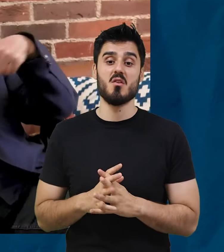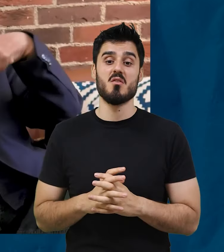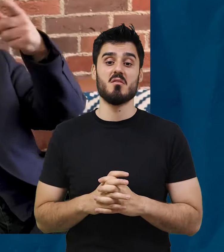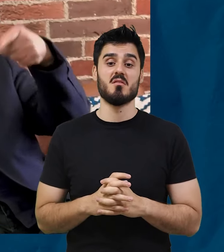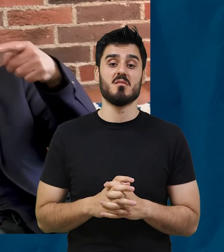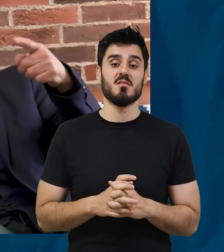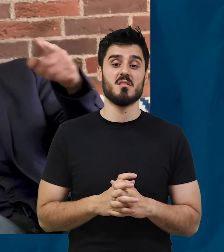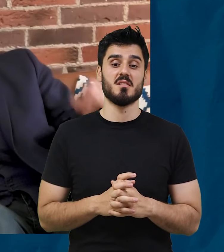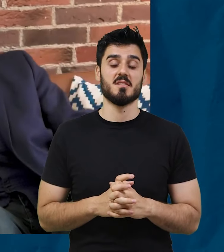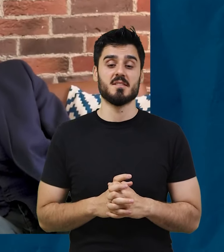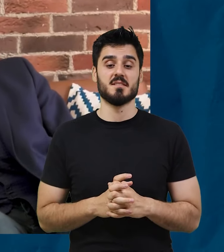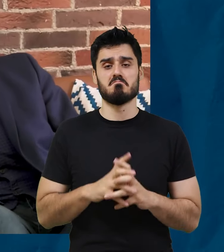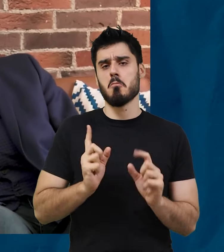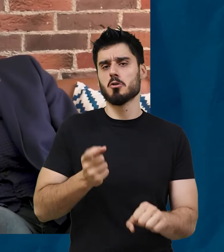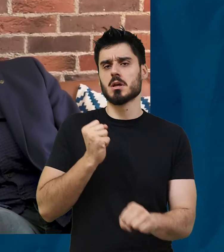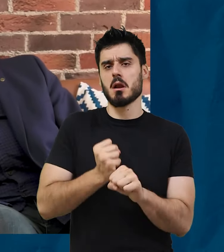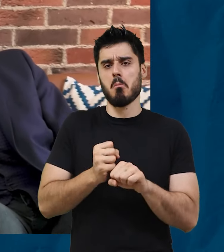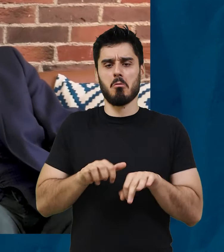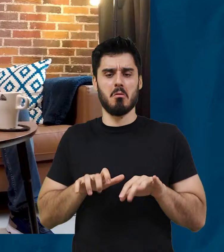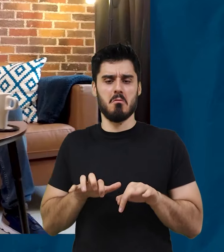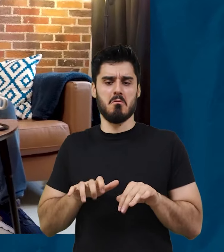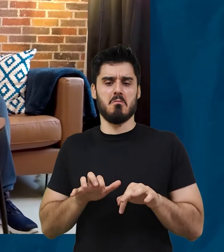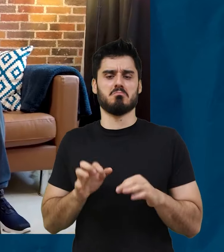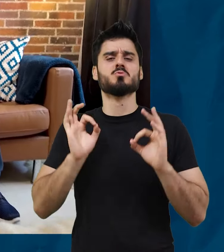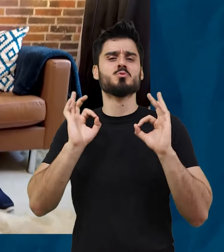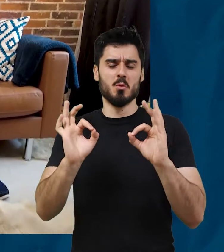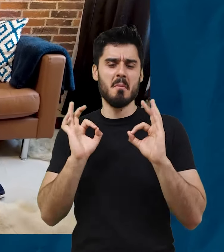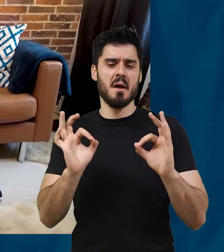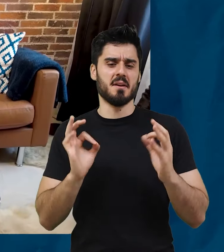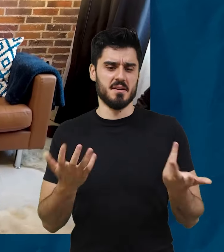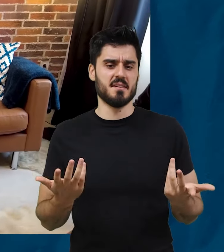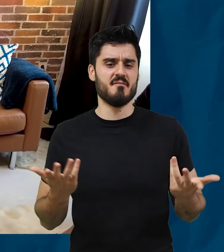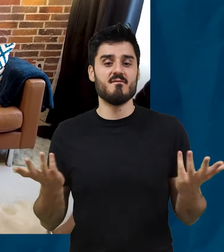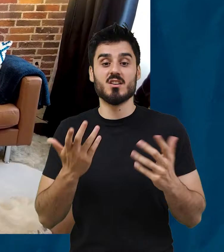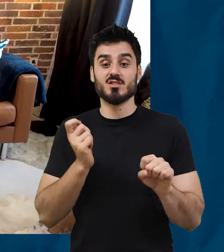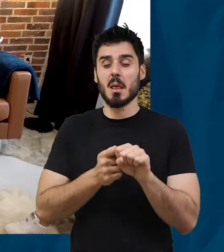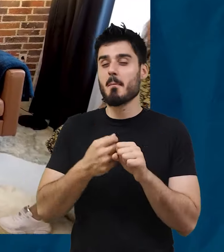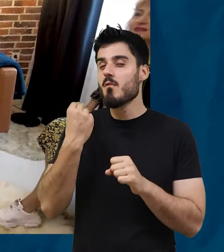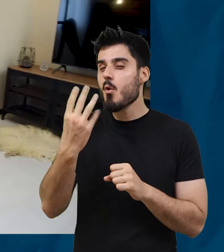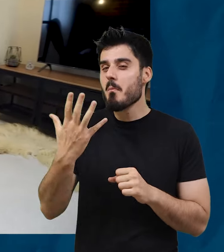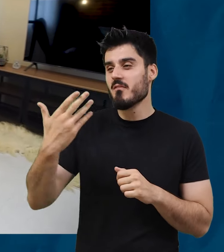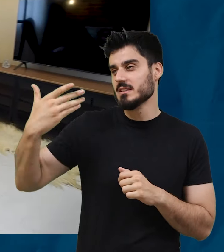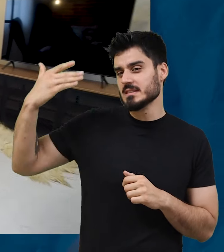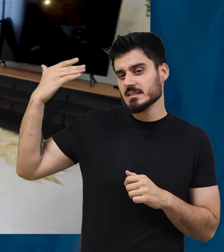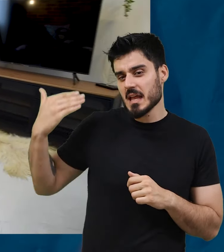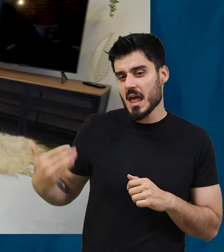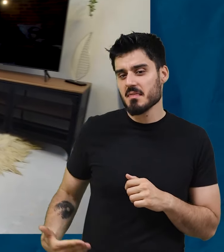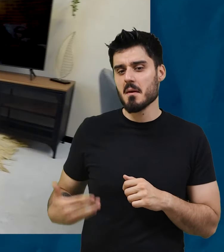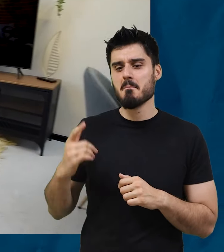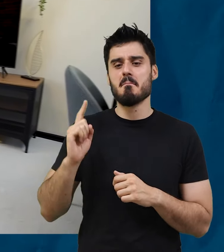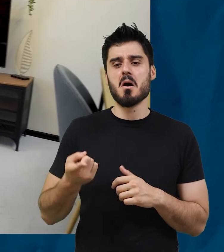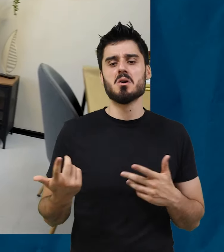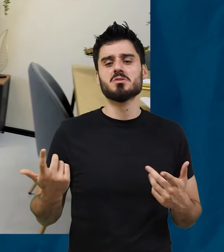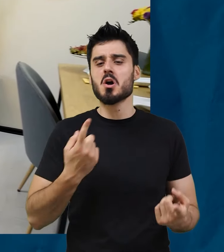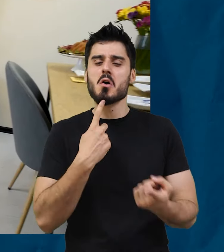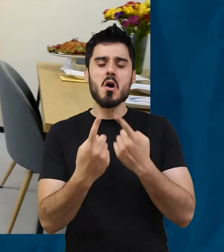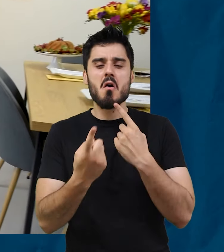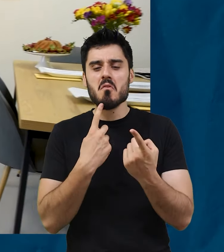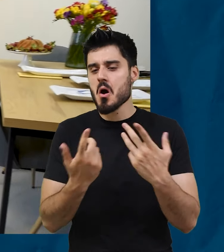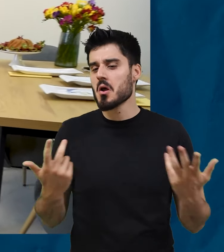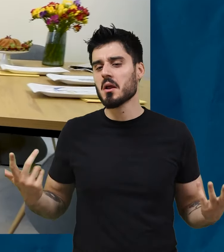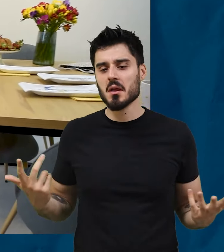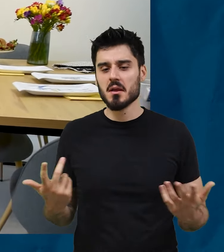Това може да бъде и работна позиция. Да. Да. Супер е. Да, бе, виж, ние сме направили хубав бекграунд отзад, може спокойно си водиш